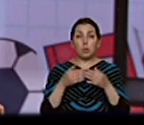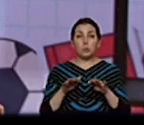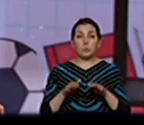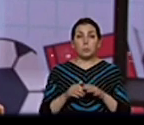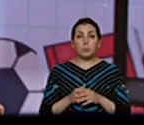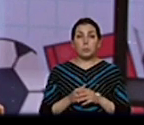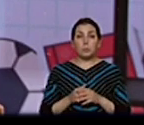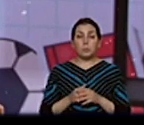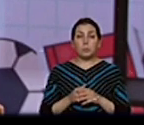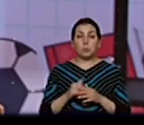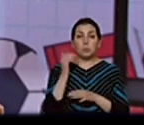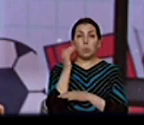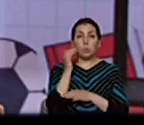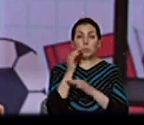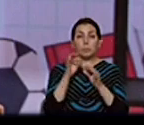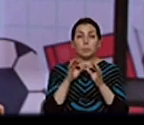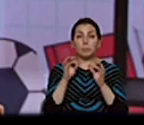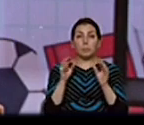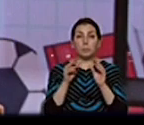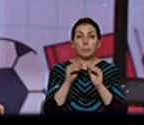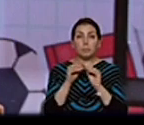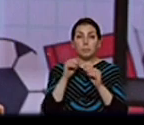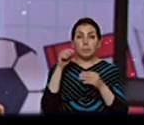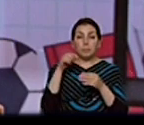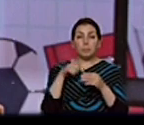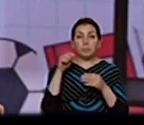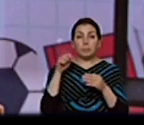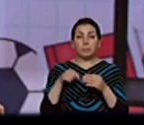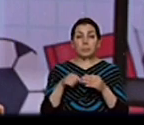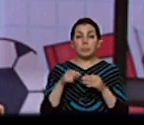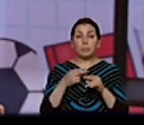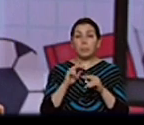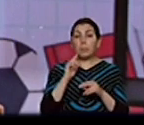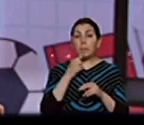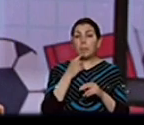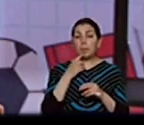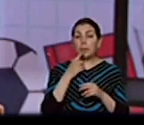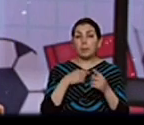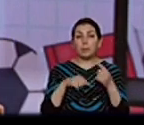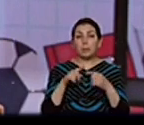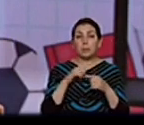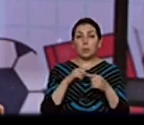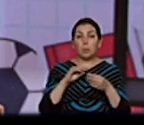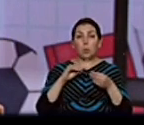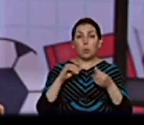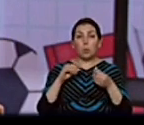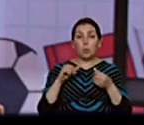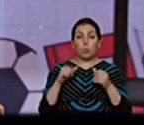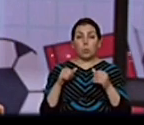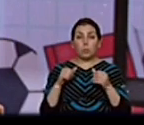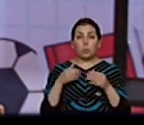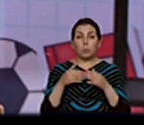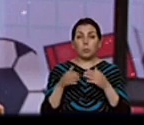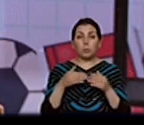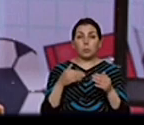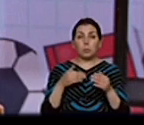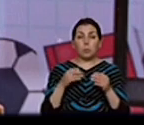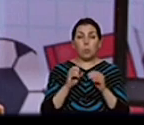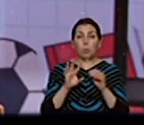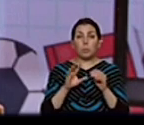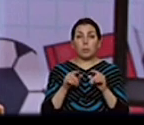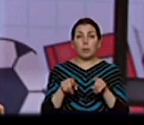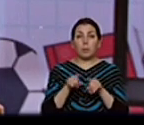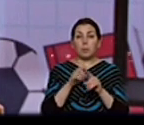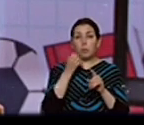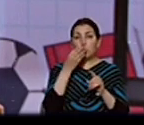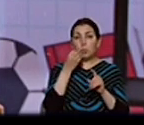cho'plarimizni solamiz. Va konfetlarimizni yana qaytib o'rab, qo'limizni qo'yib yormasdan mana bu gul